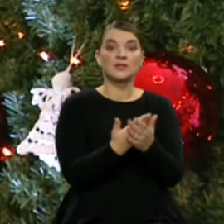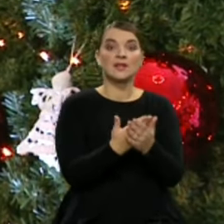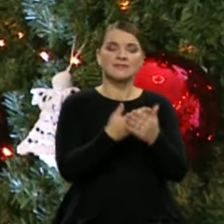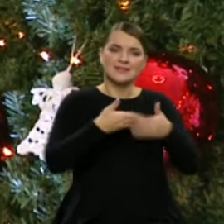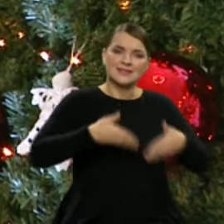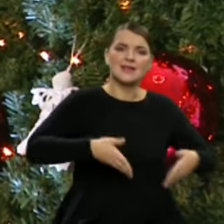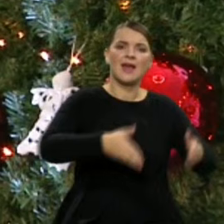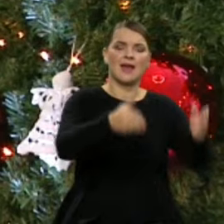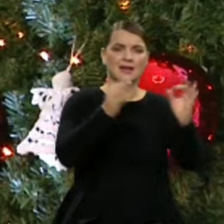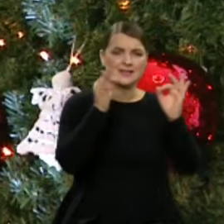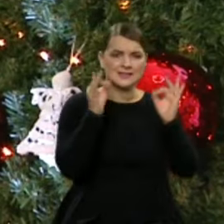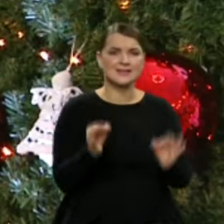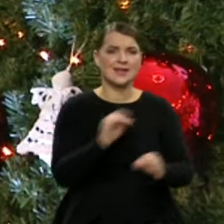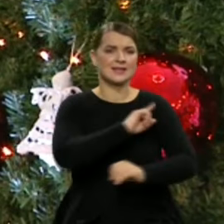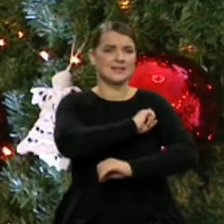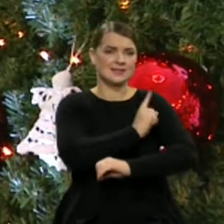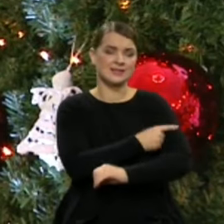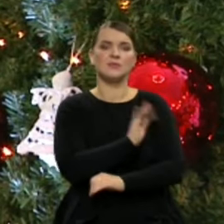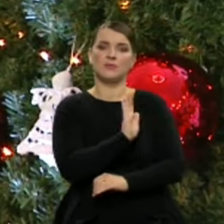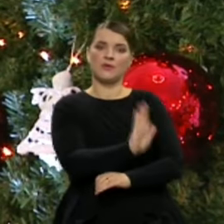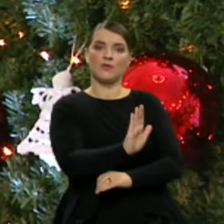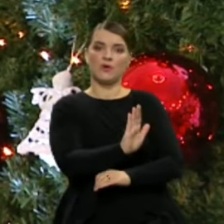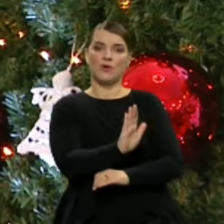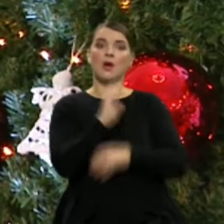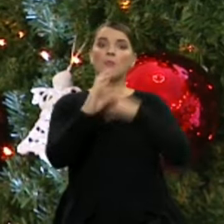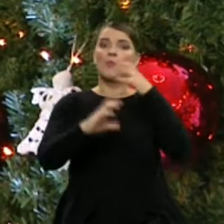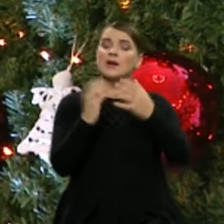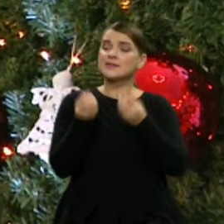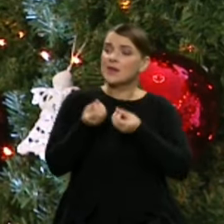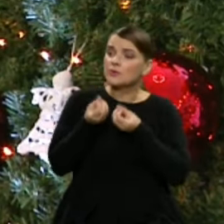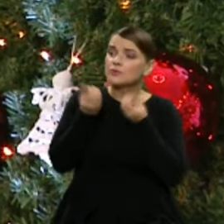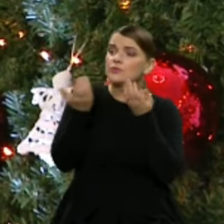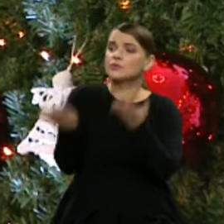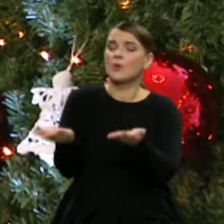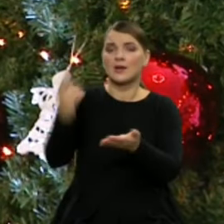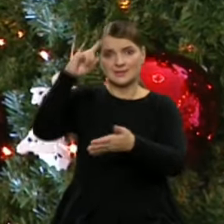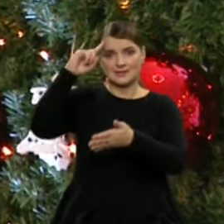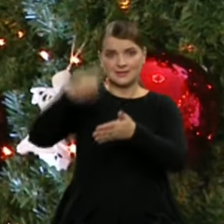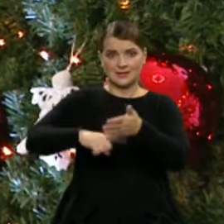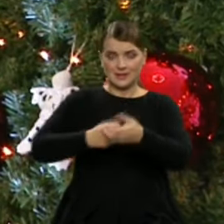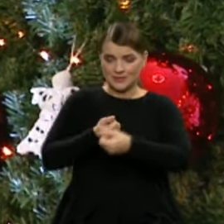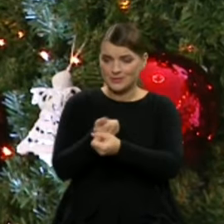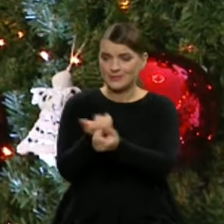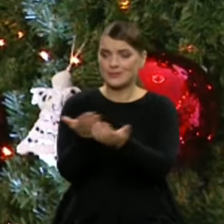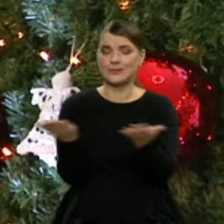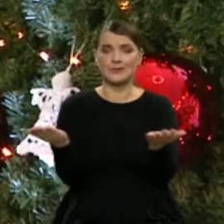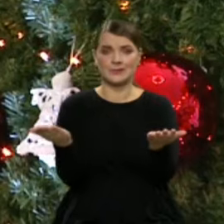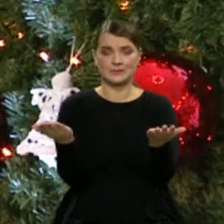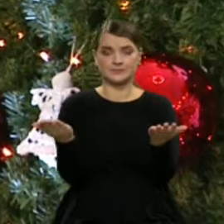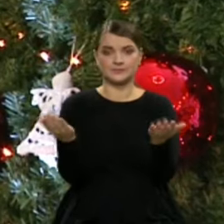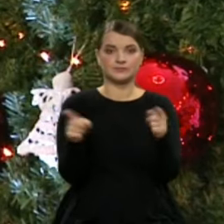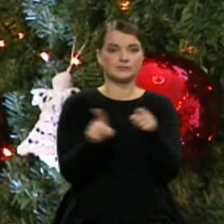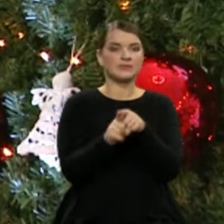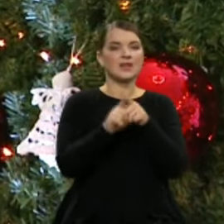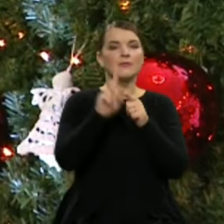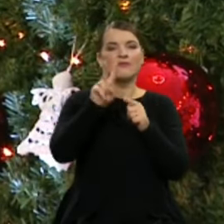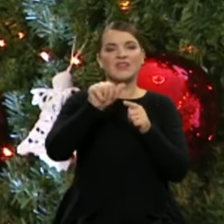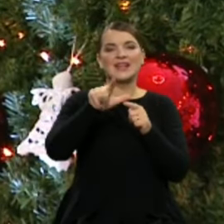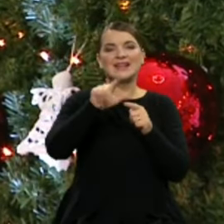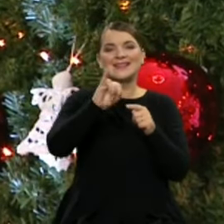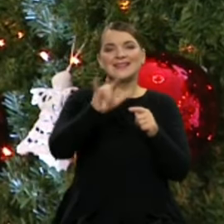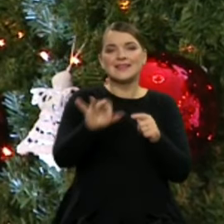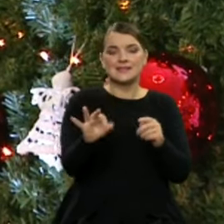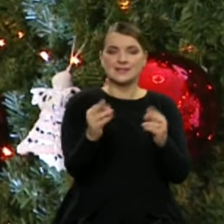stiprybė. Dovanokime pasaulį viltį, nes šeima yra visuomet gebanti išlikti vaisių nešančių vilties